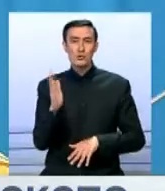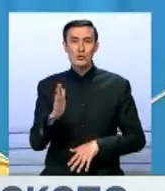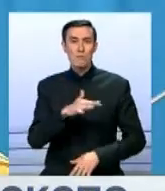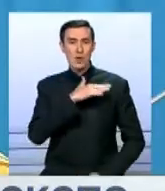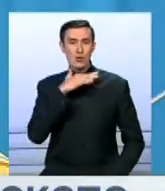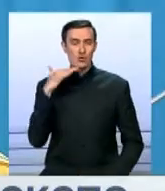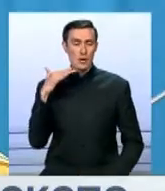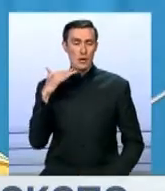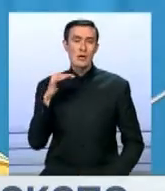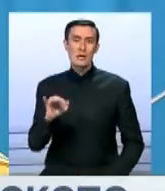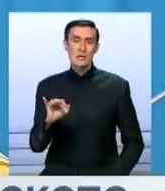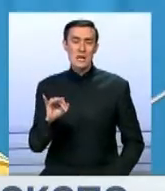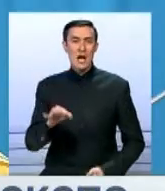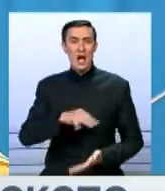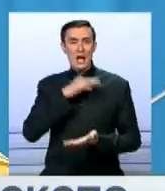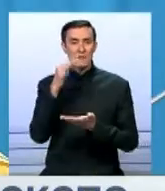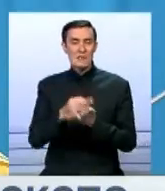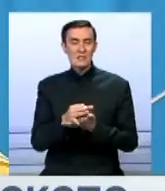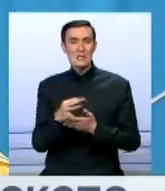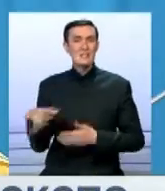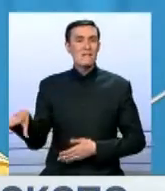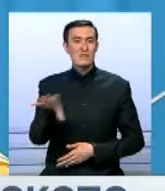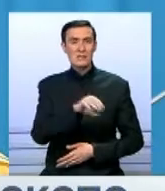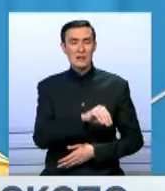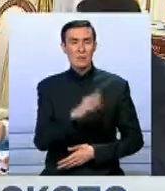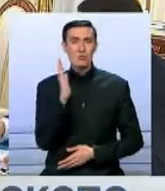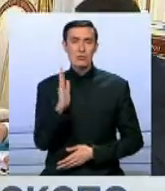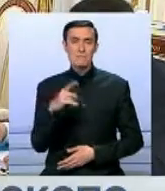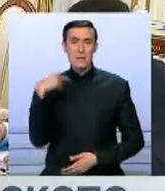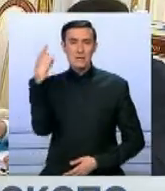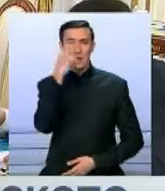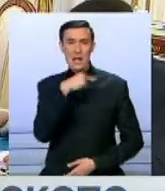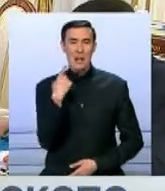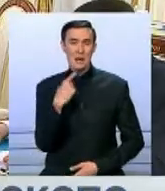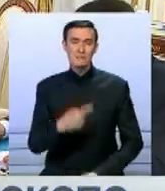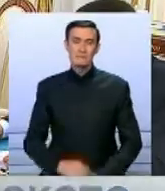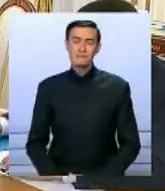большое, и ответственность на всех на вас ложится персональная.